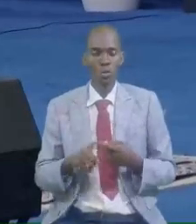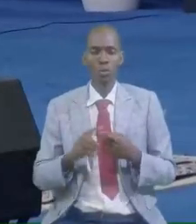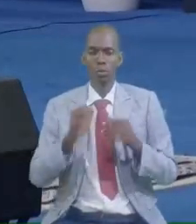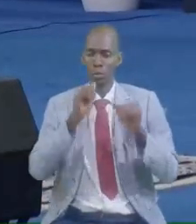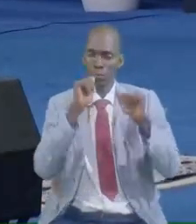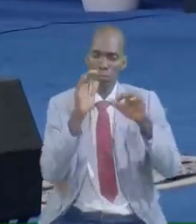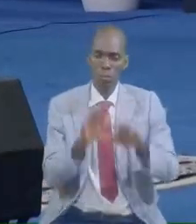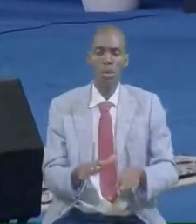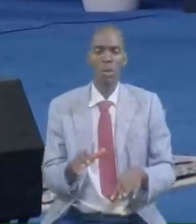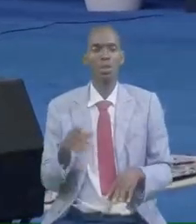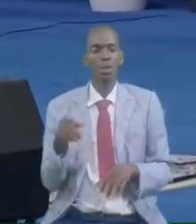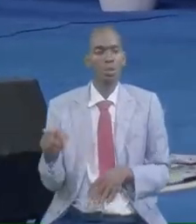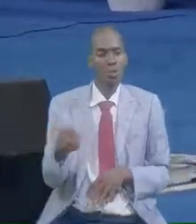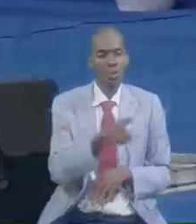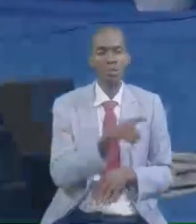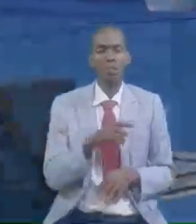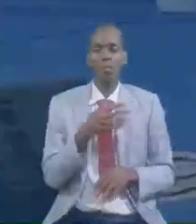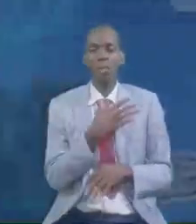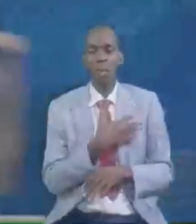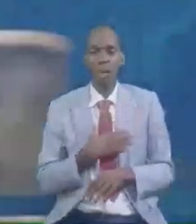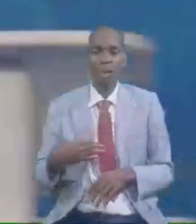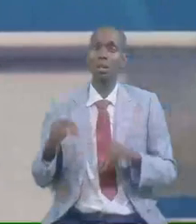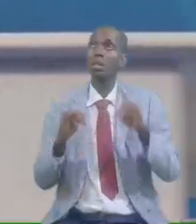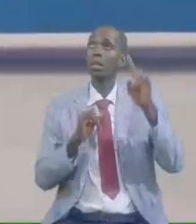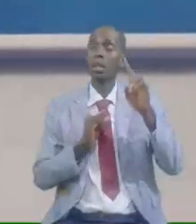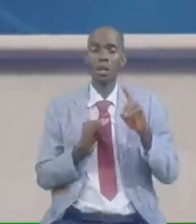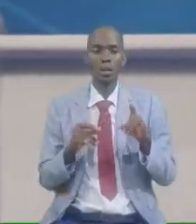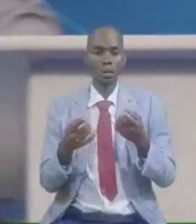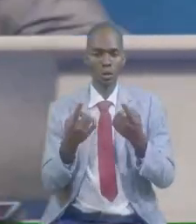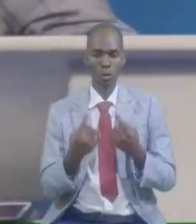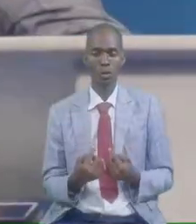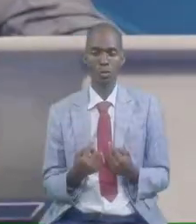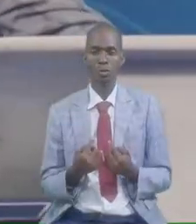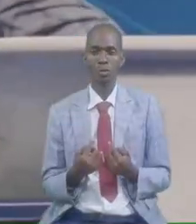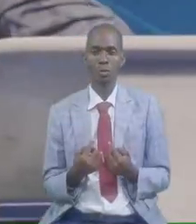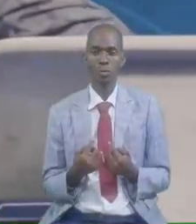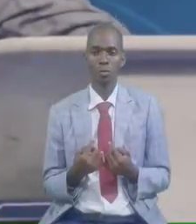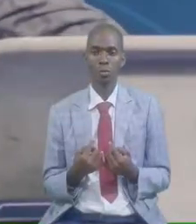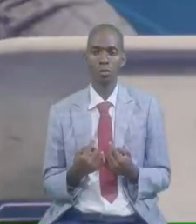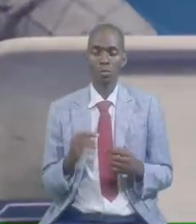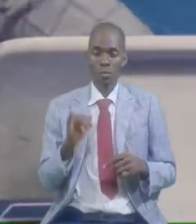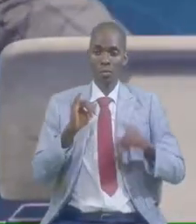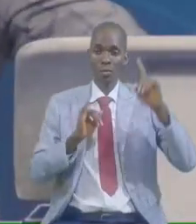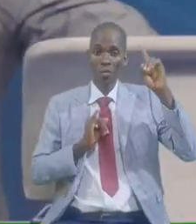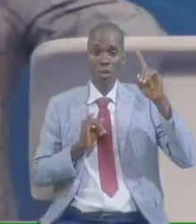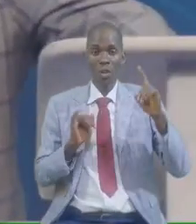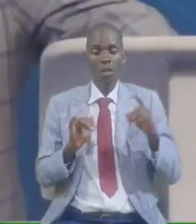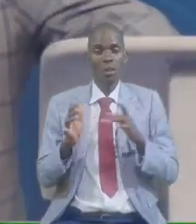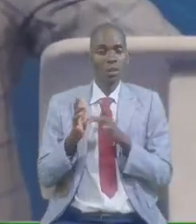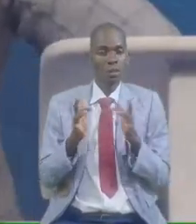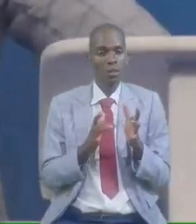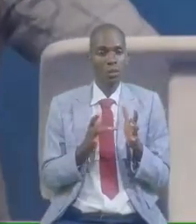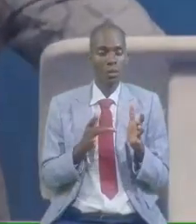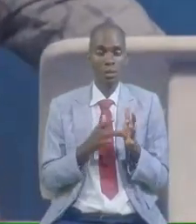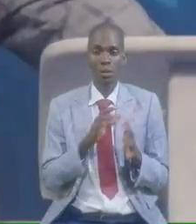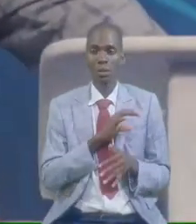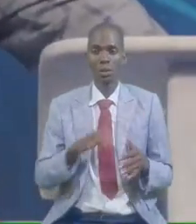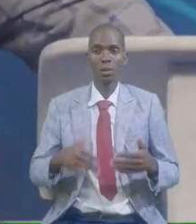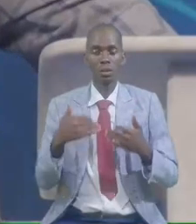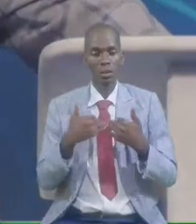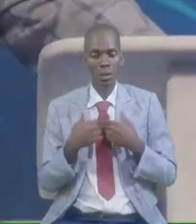déclarées sur la nation. Et moi, je viens à toi, Jésus-Christ a déclaré les